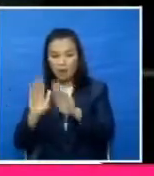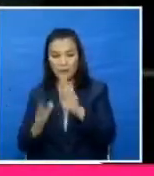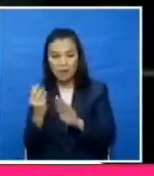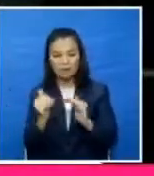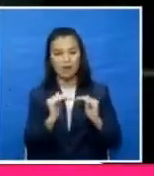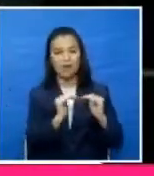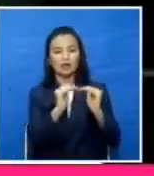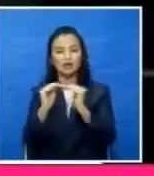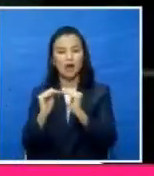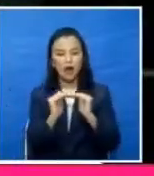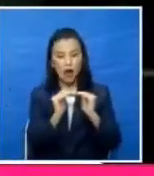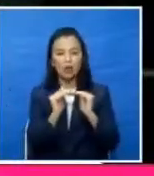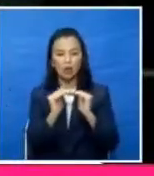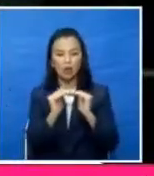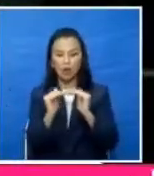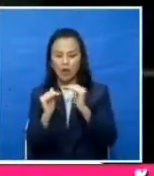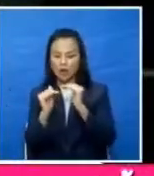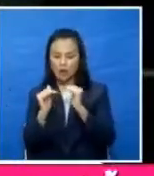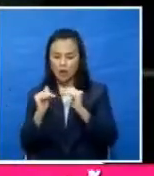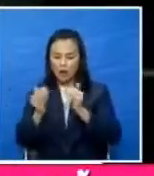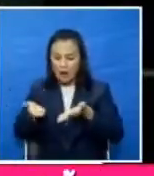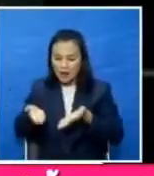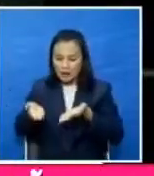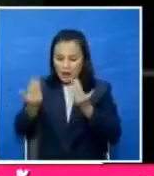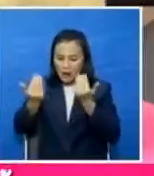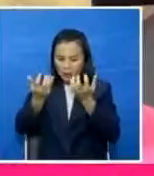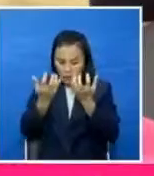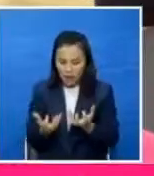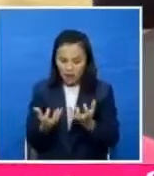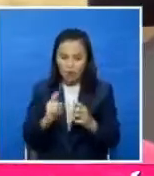าๆกันหรือคลาดเคลื่อนบวกลบไม่เกิน1กรัมนะคะ